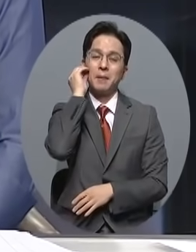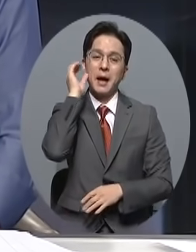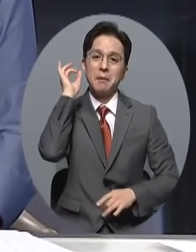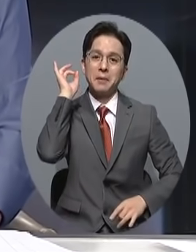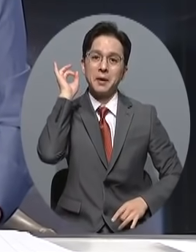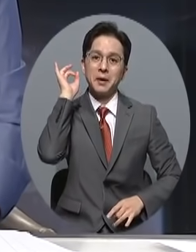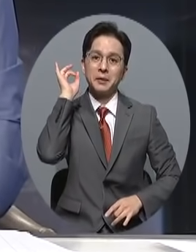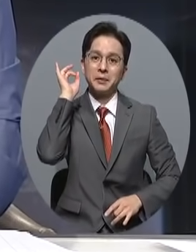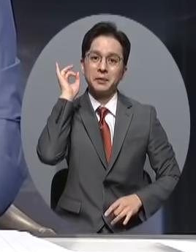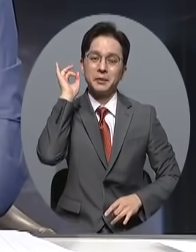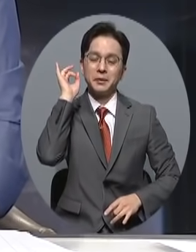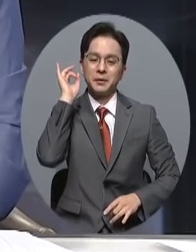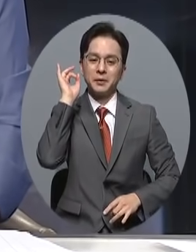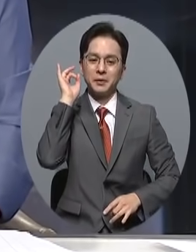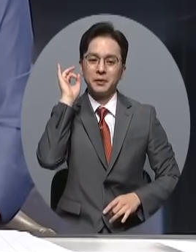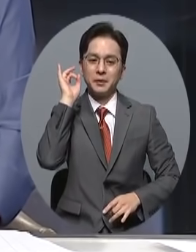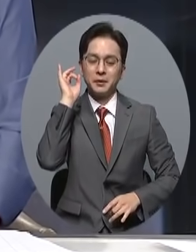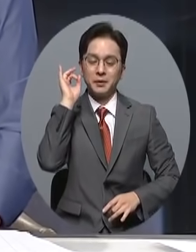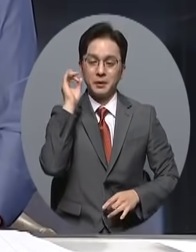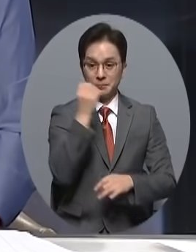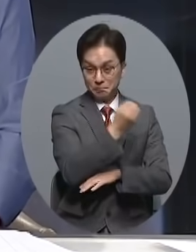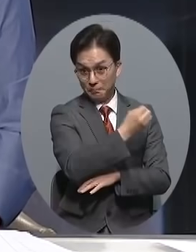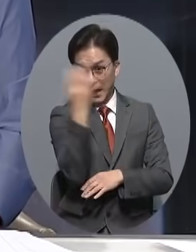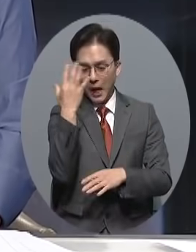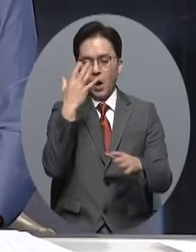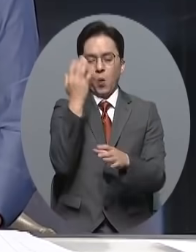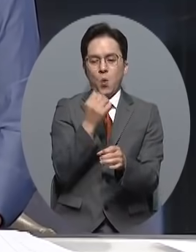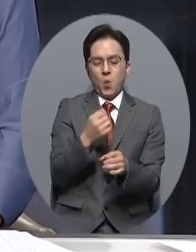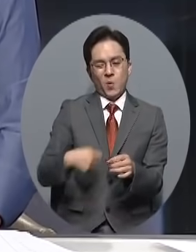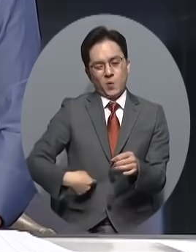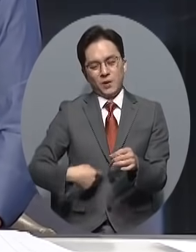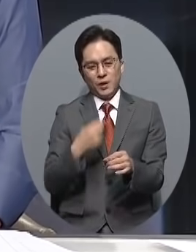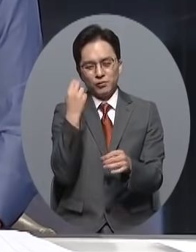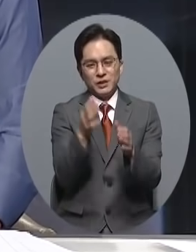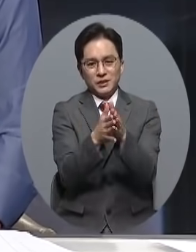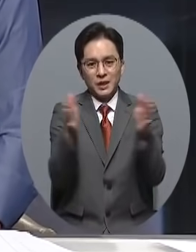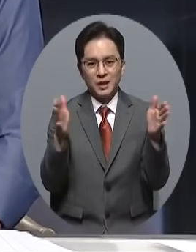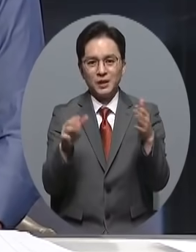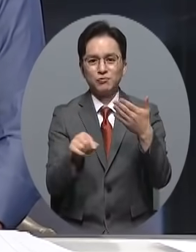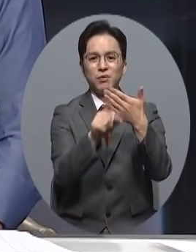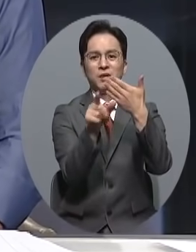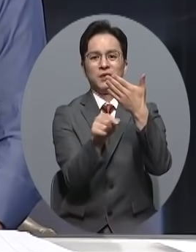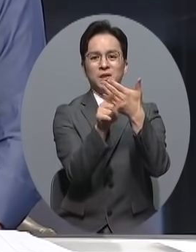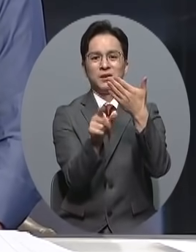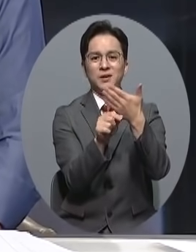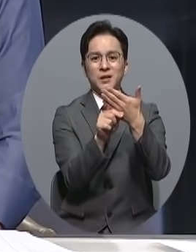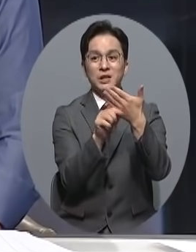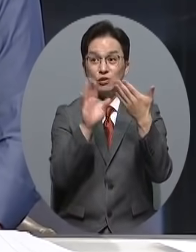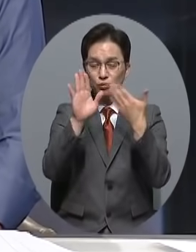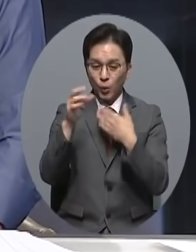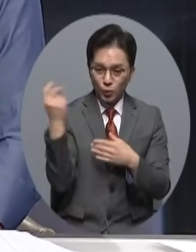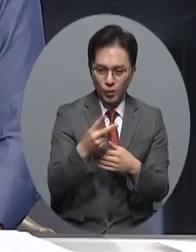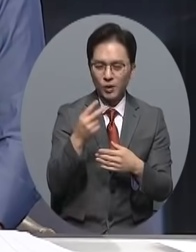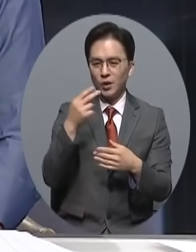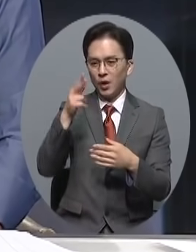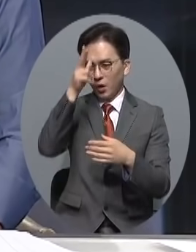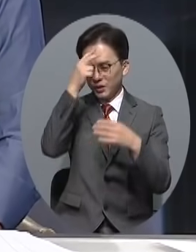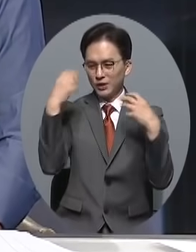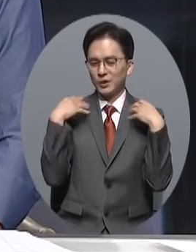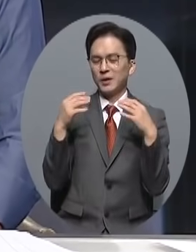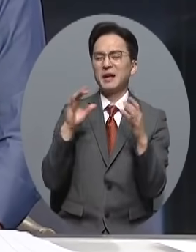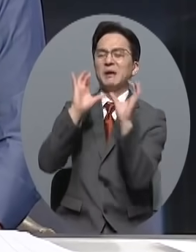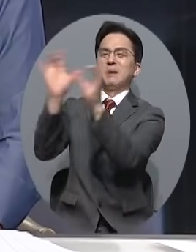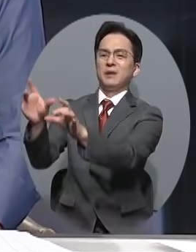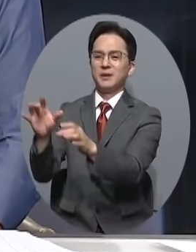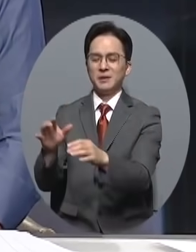지금 관할 부서가 한번 옮겨지고 다시 경기 남부청으로 갔는데 속도가 왜 이렇게 느냐 이런 또 불만의 그렇죠. 목소리도 많고요.